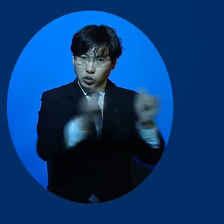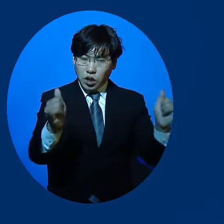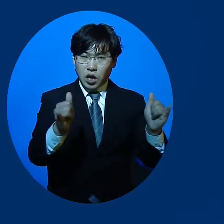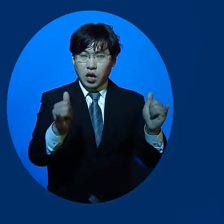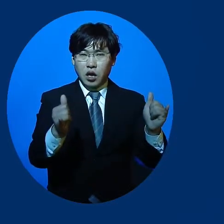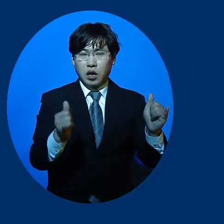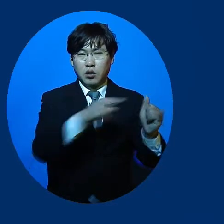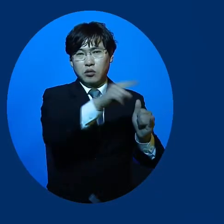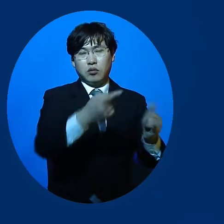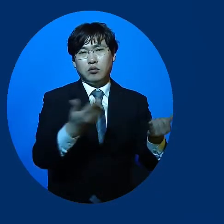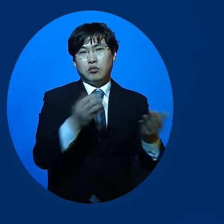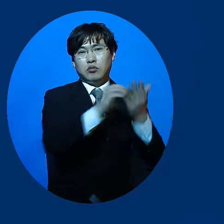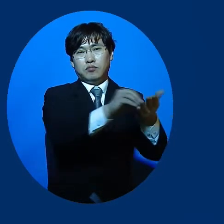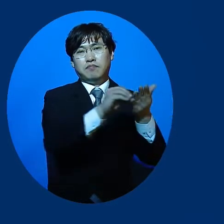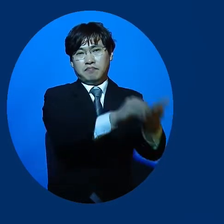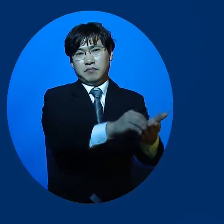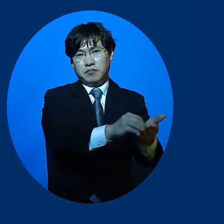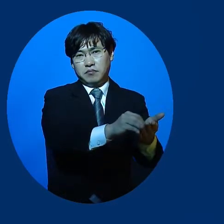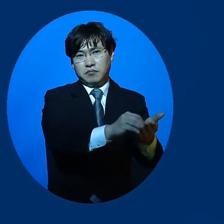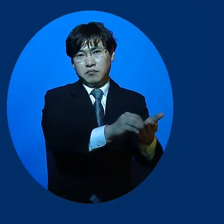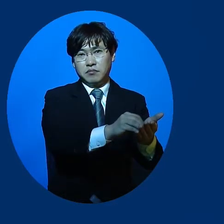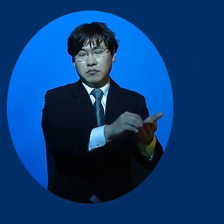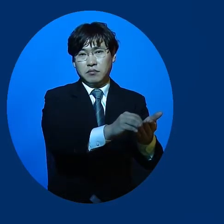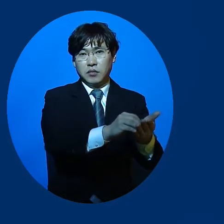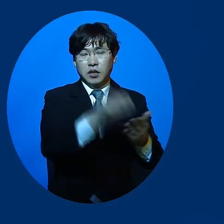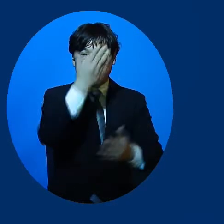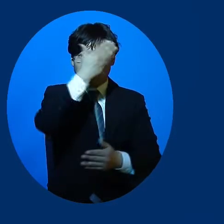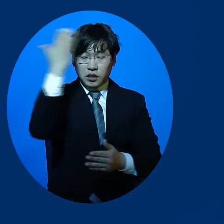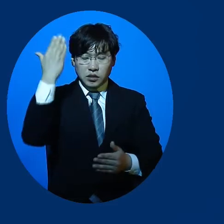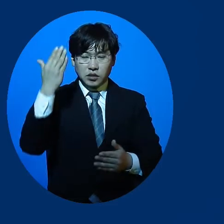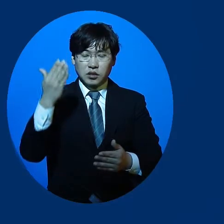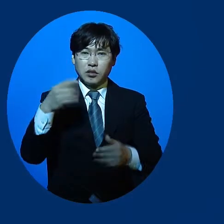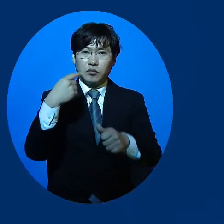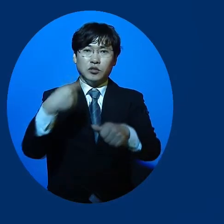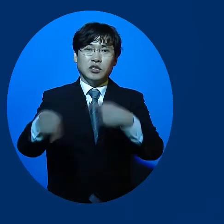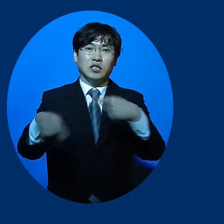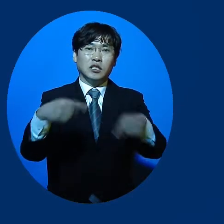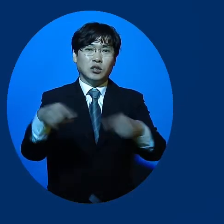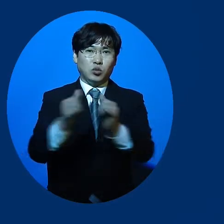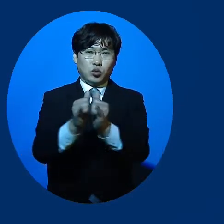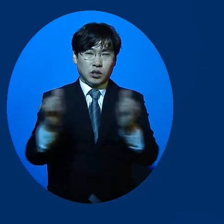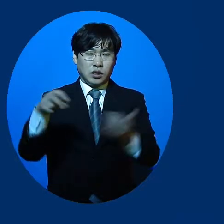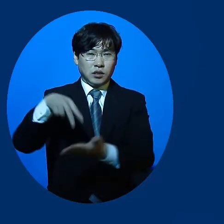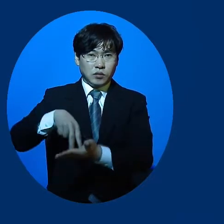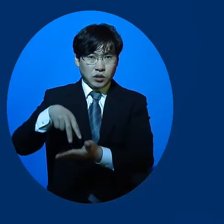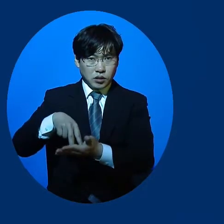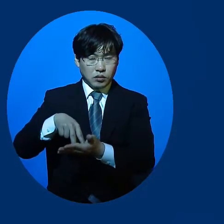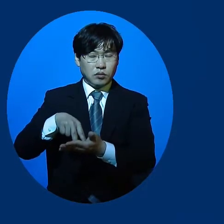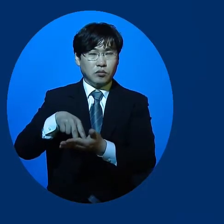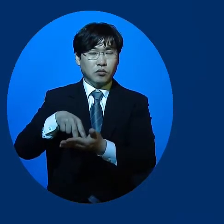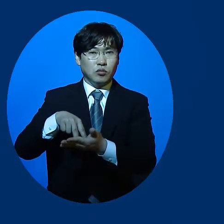않겠냐. 그런 의견도 있고요. 특히나 그 젊은 층 세대들은 이